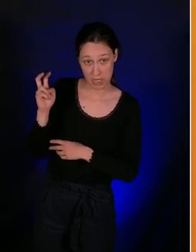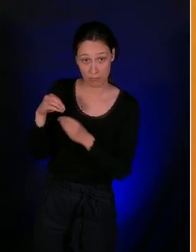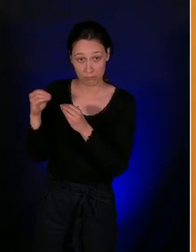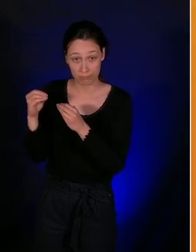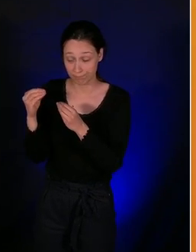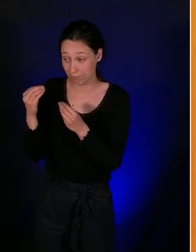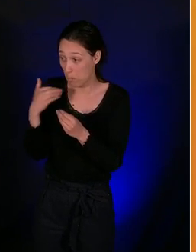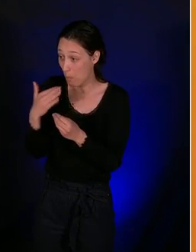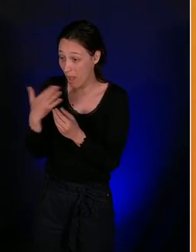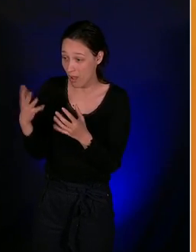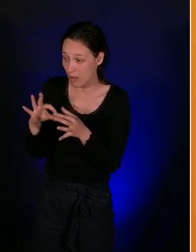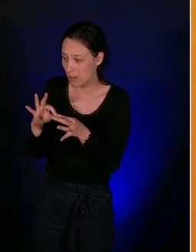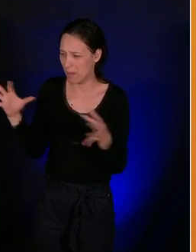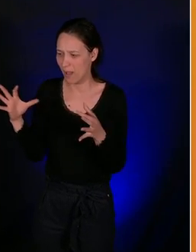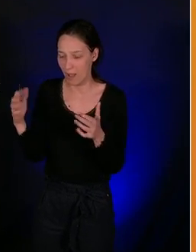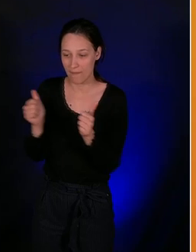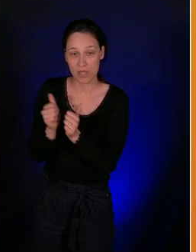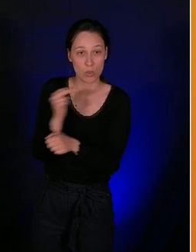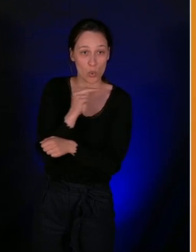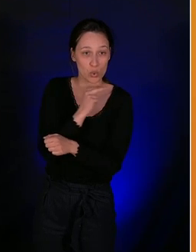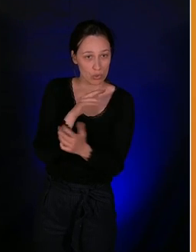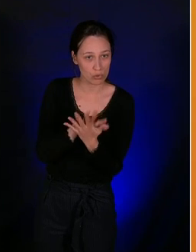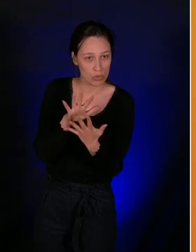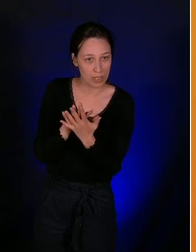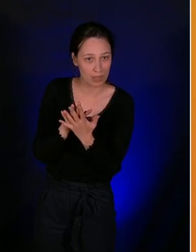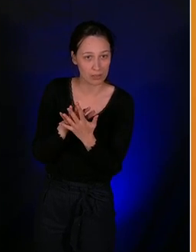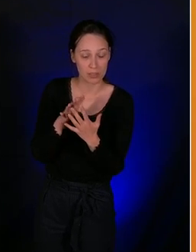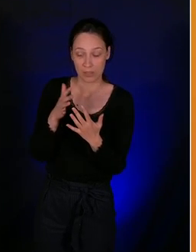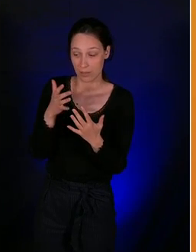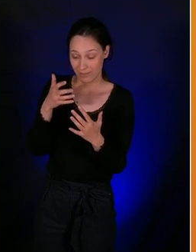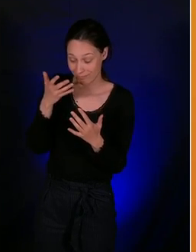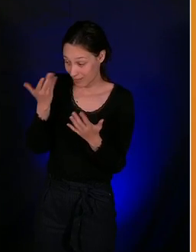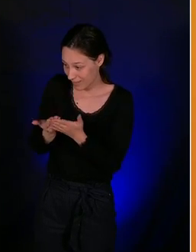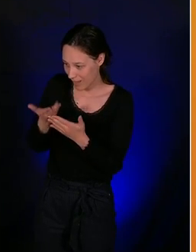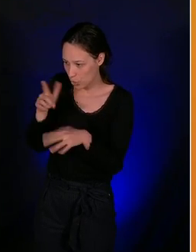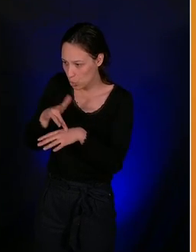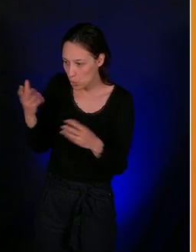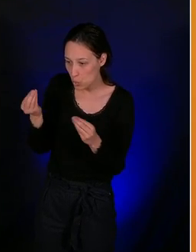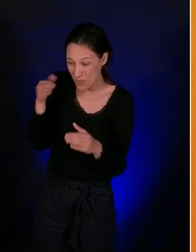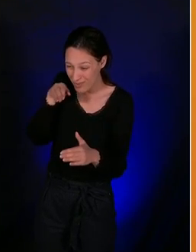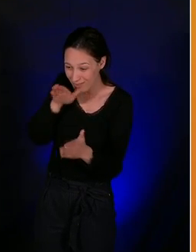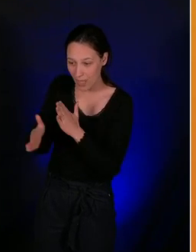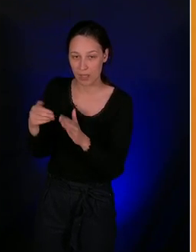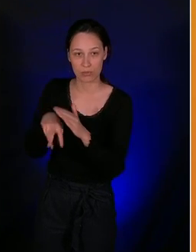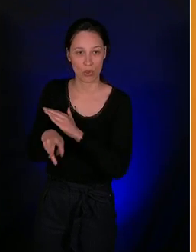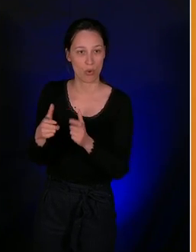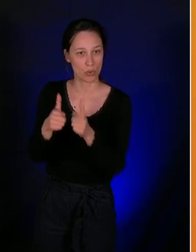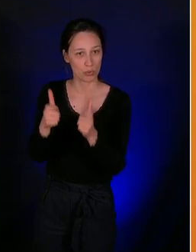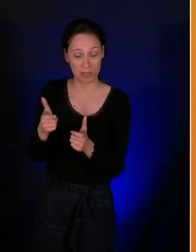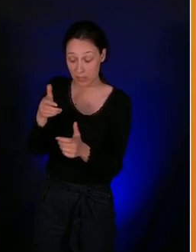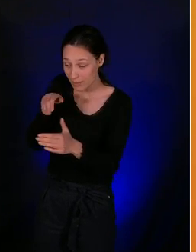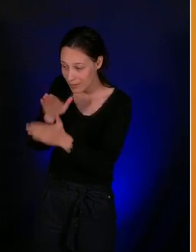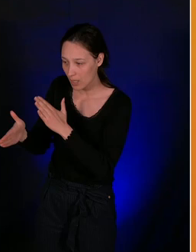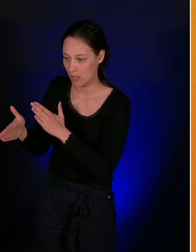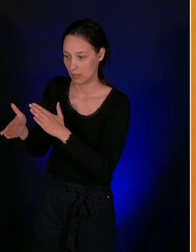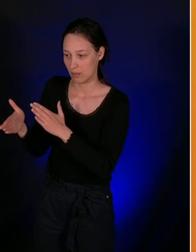dissociée de l'urgence sociale, directement dans les entreprises et les services. Et les solutions viendront directement des